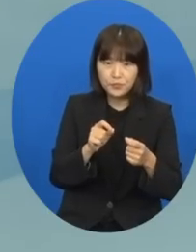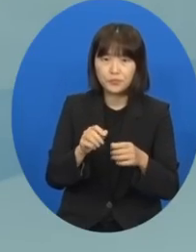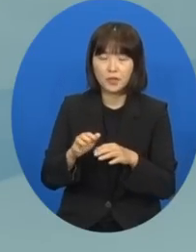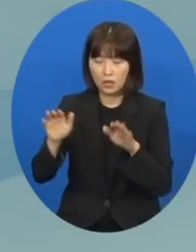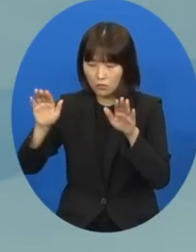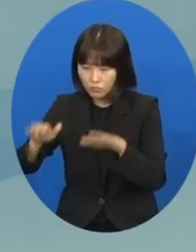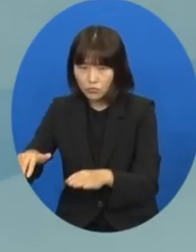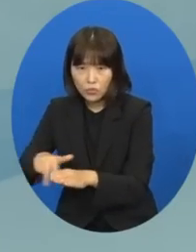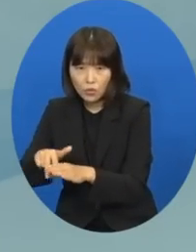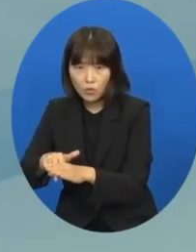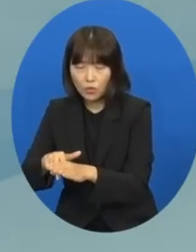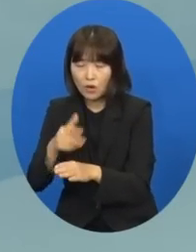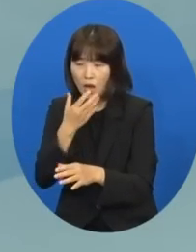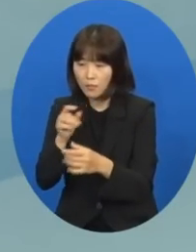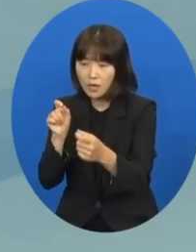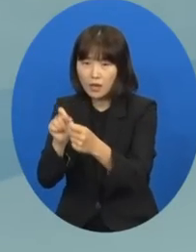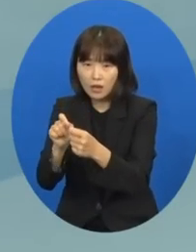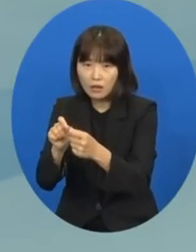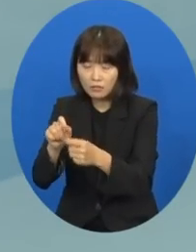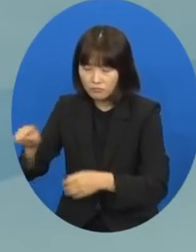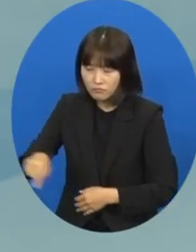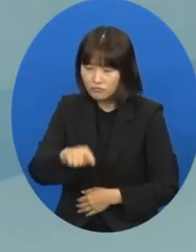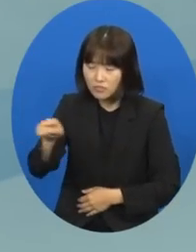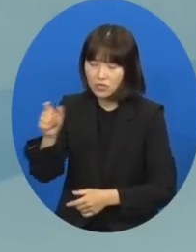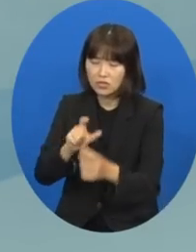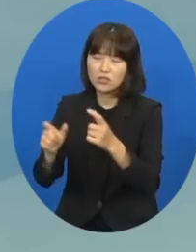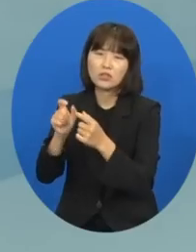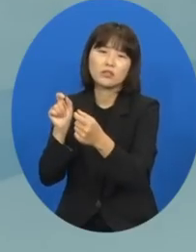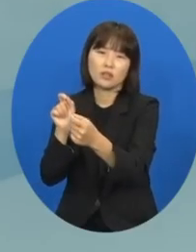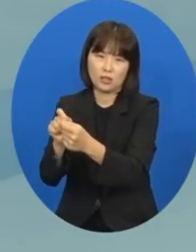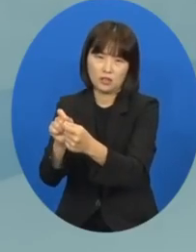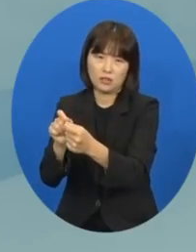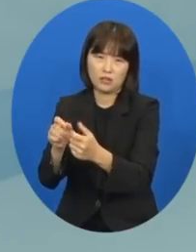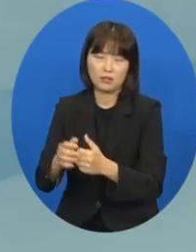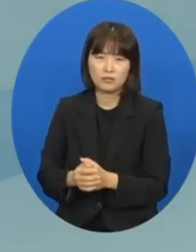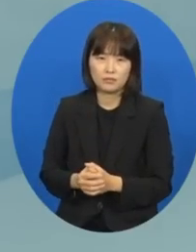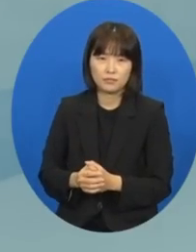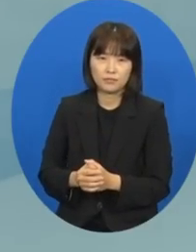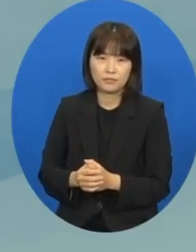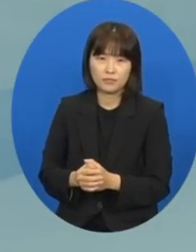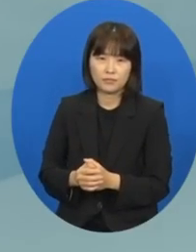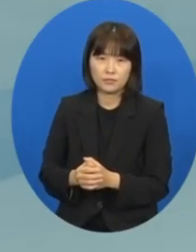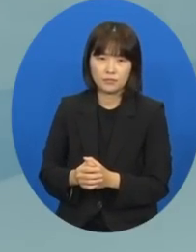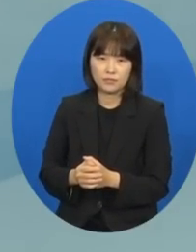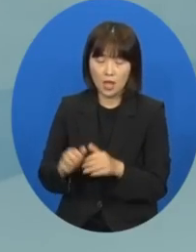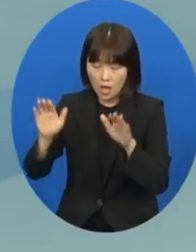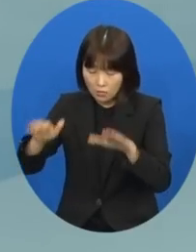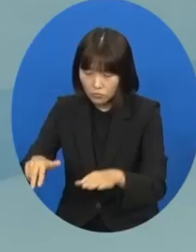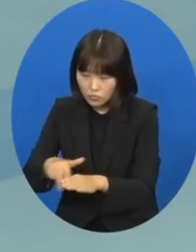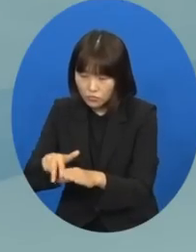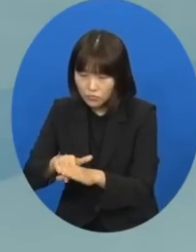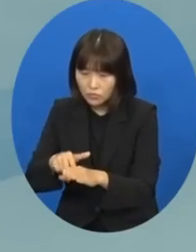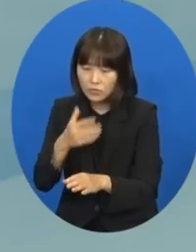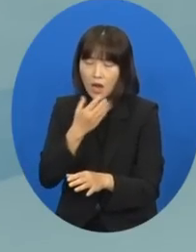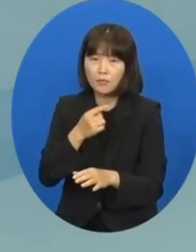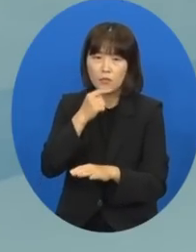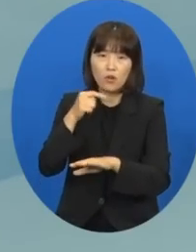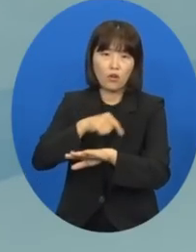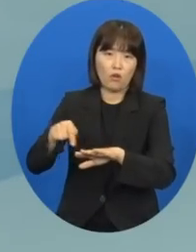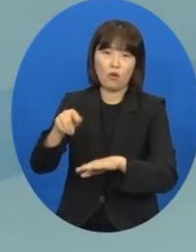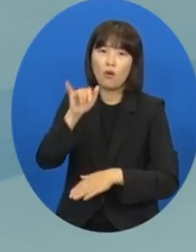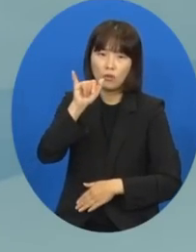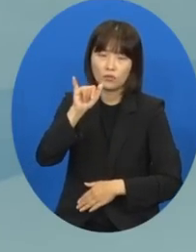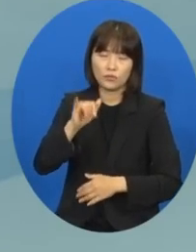가까워요. 혈통으로 따지면 적어도 아브라함의 혈통이 있어요. 그러니까 우리는 사실 이방인 중에서도 이방인이